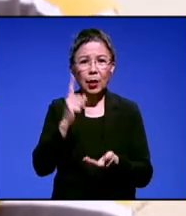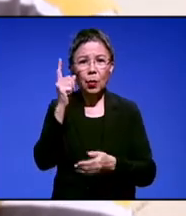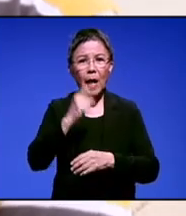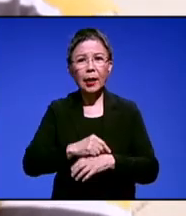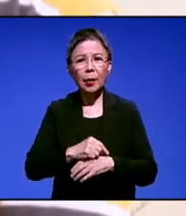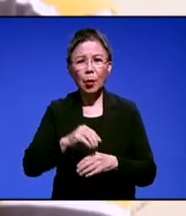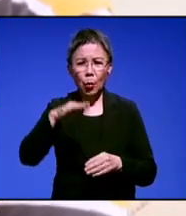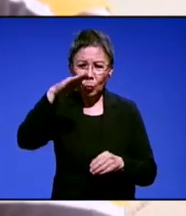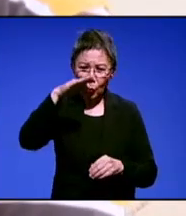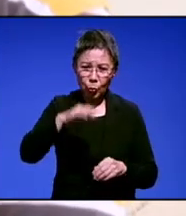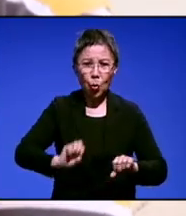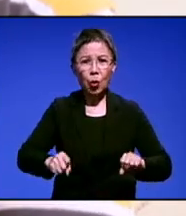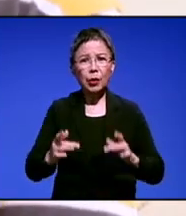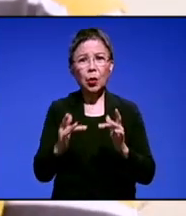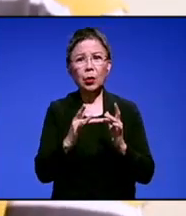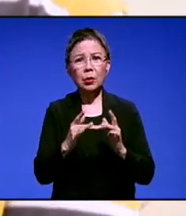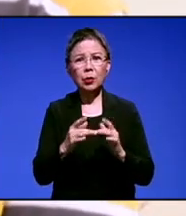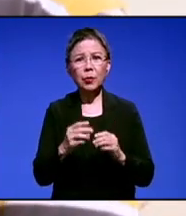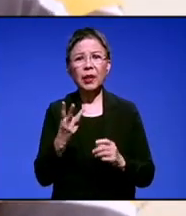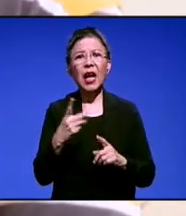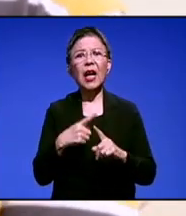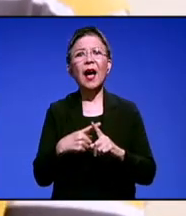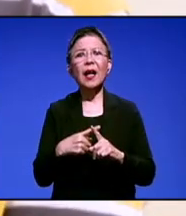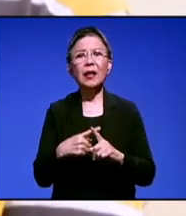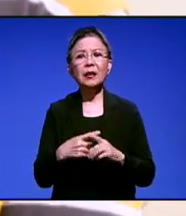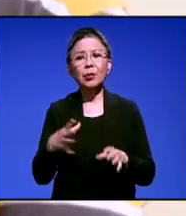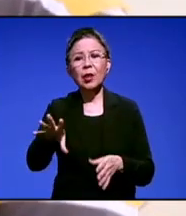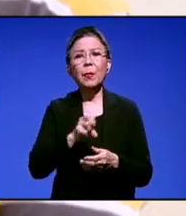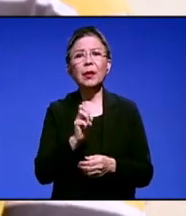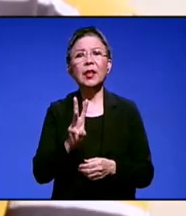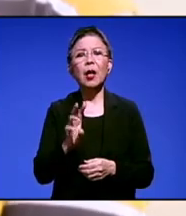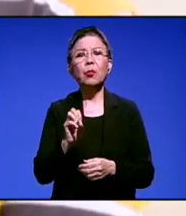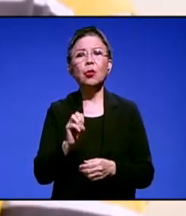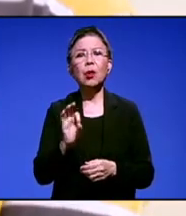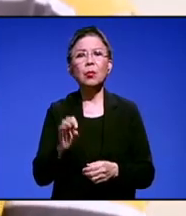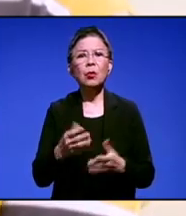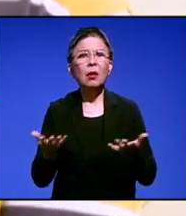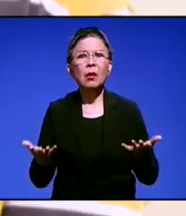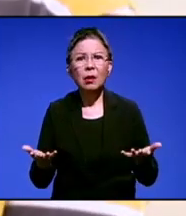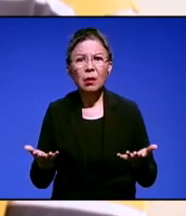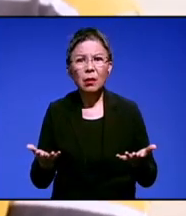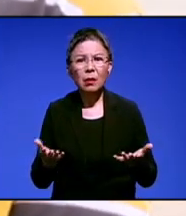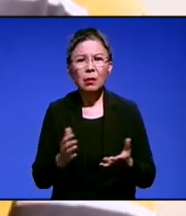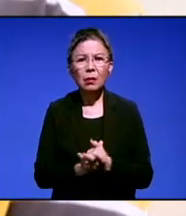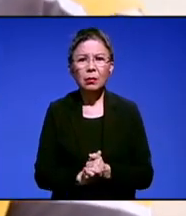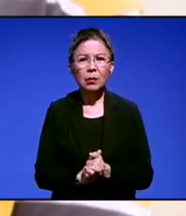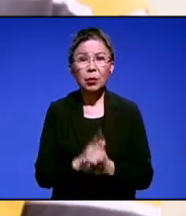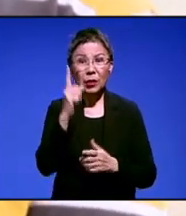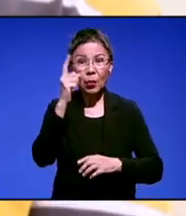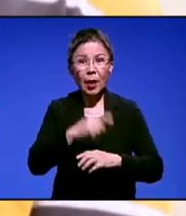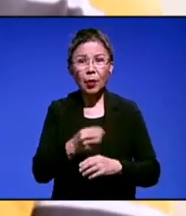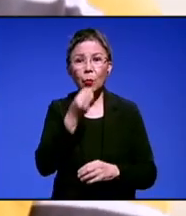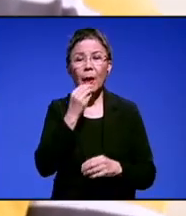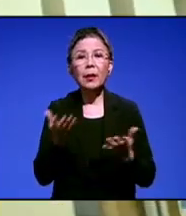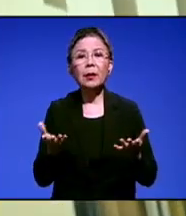bisa, ojek online itu cuma 3 trip, 30.000, 9.400 dikali 3 aja berapa. Itu buat makan